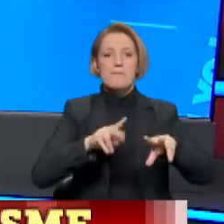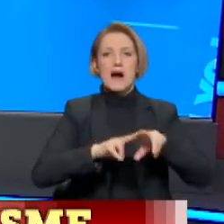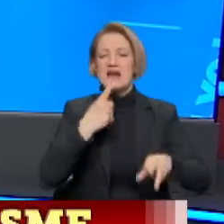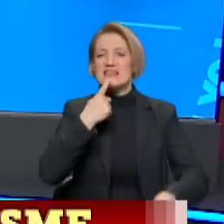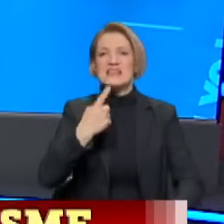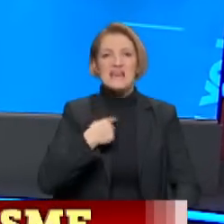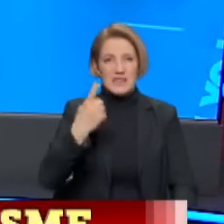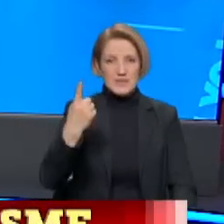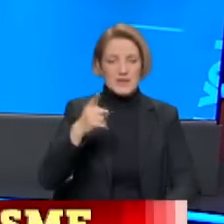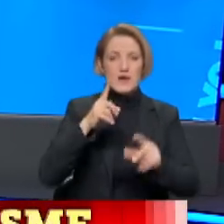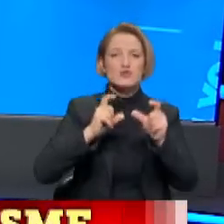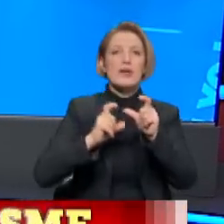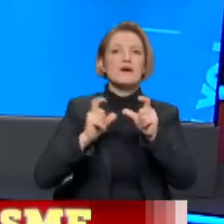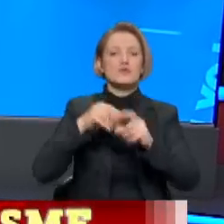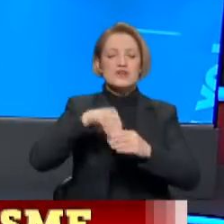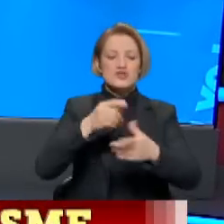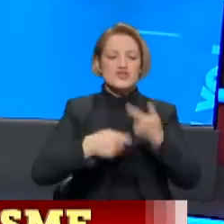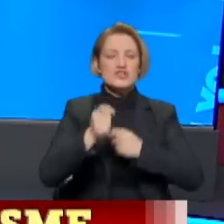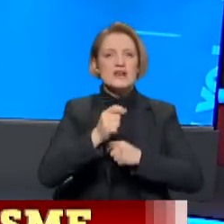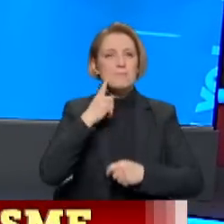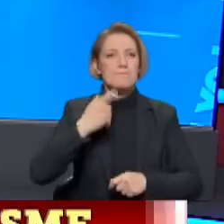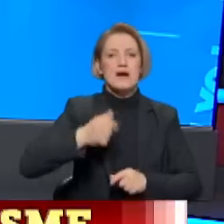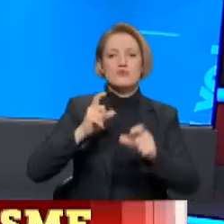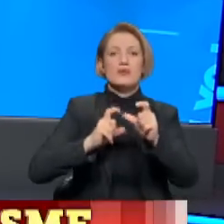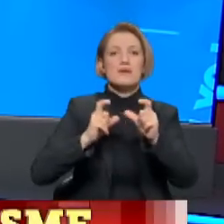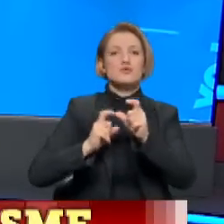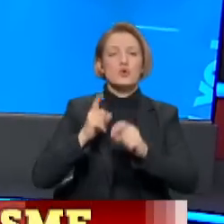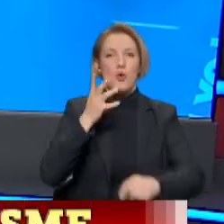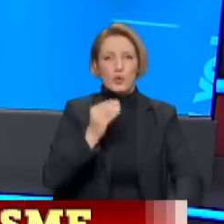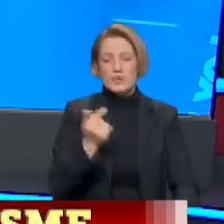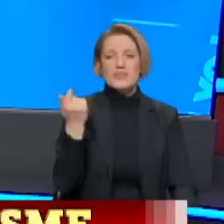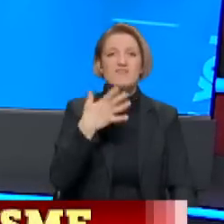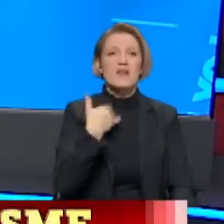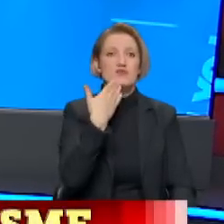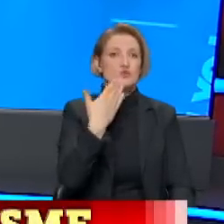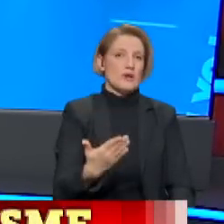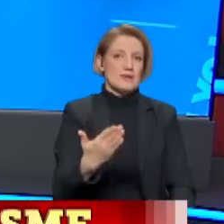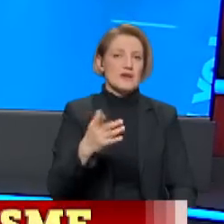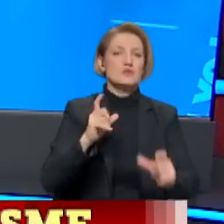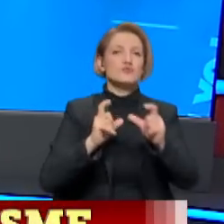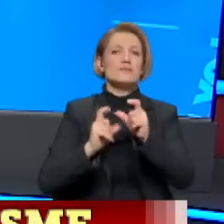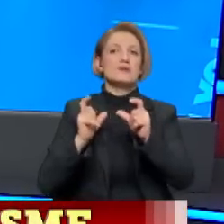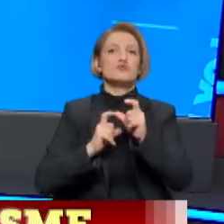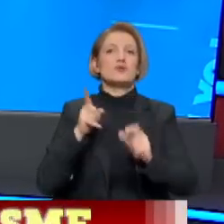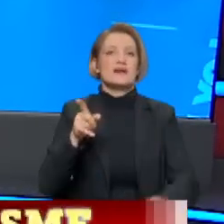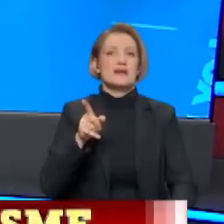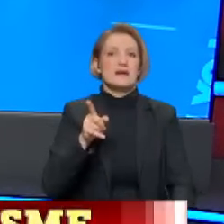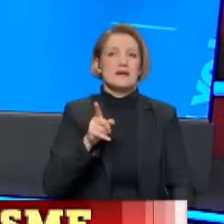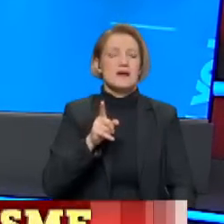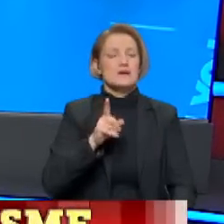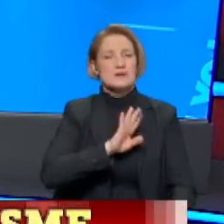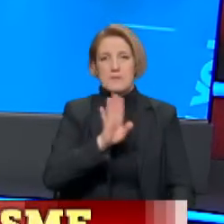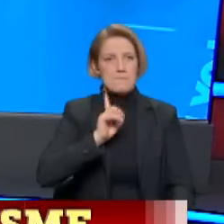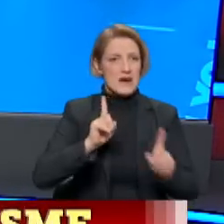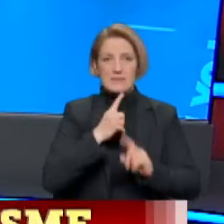İçişleri Bakanı Süleyman Soylu olduğunu defalarca söyledi ve İçişleri Bakanı Süleyman Soylu değil dedi mahkeme.